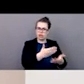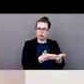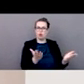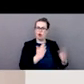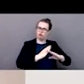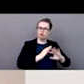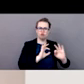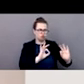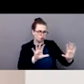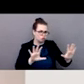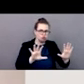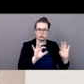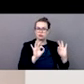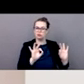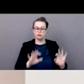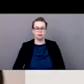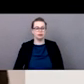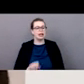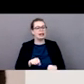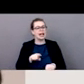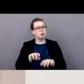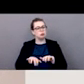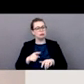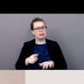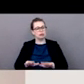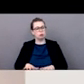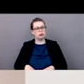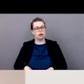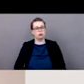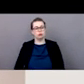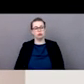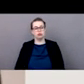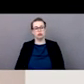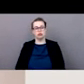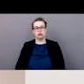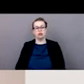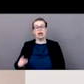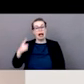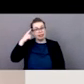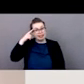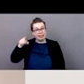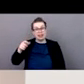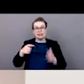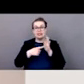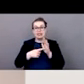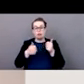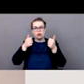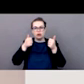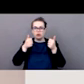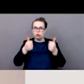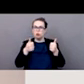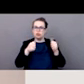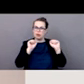que ce soit les personnes déplacées aussi d'une manière interne ou externe et ça c'est un exemple d'une bonne pratique